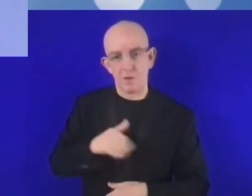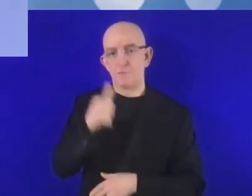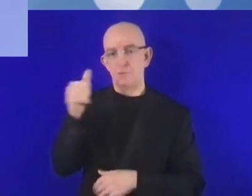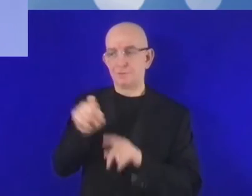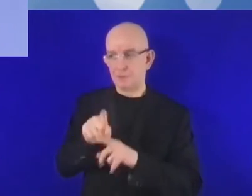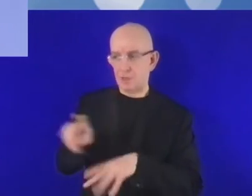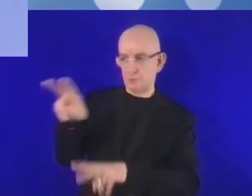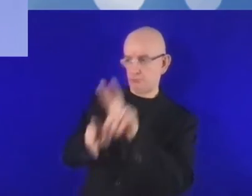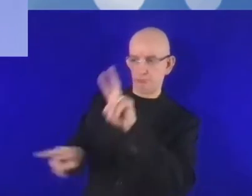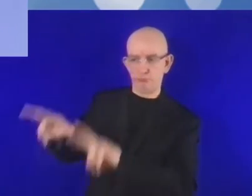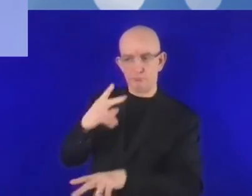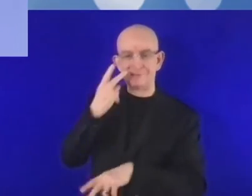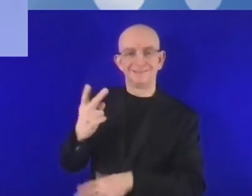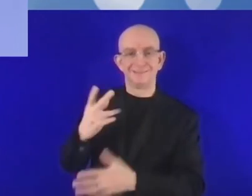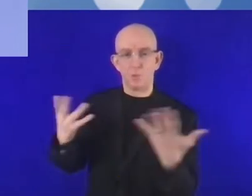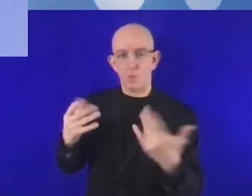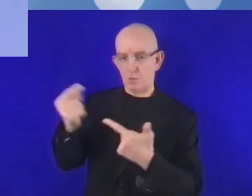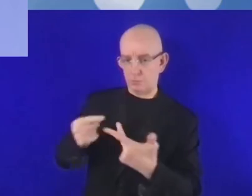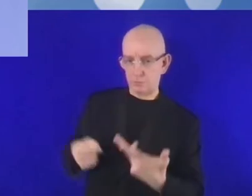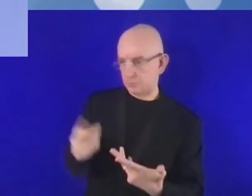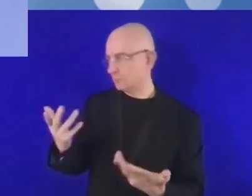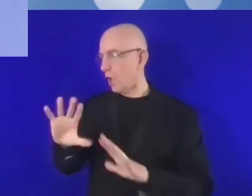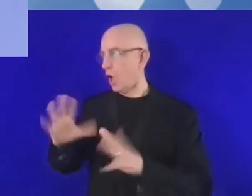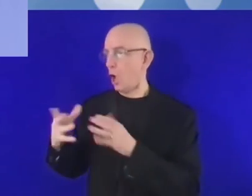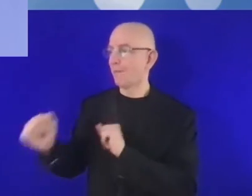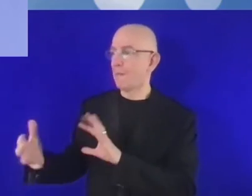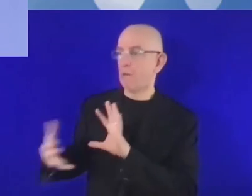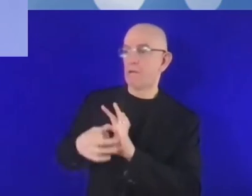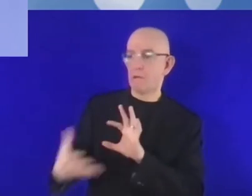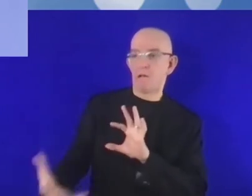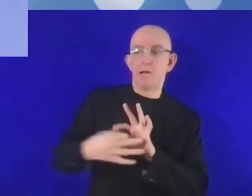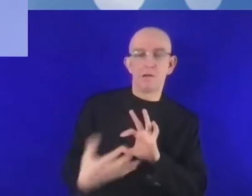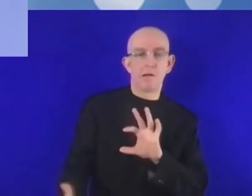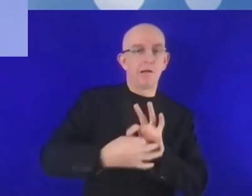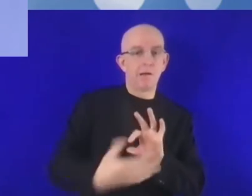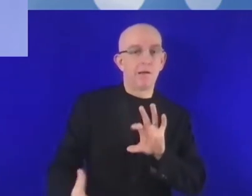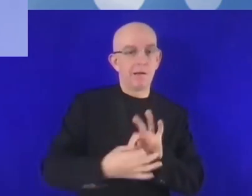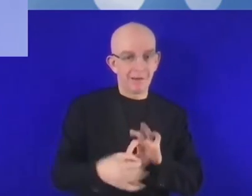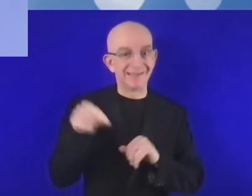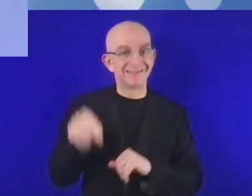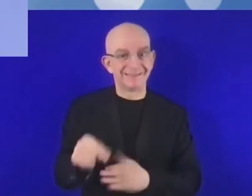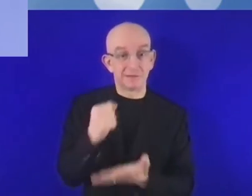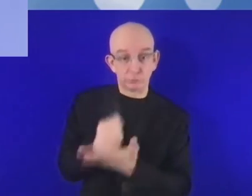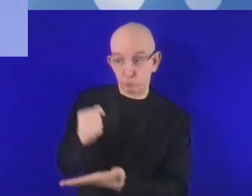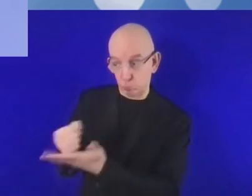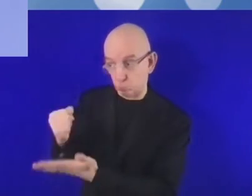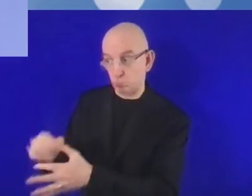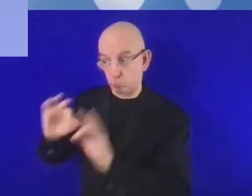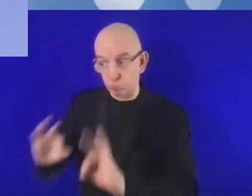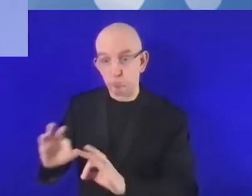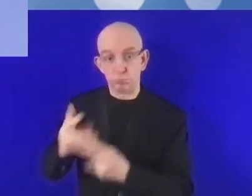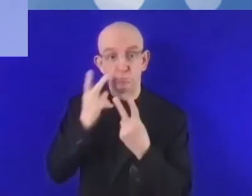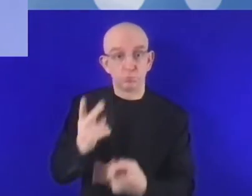Хорошо было бы установить фонд инноваций и обеспечение соответствующего финансирования.